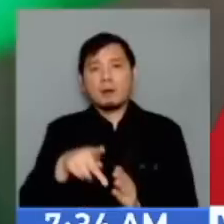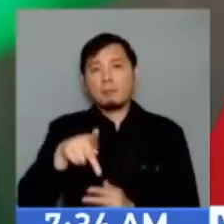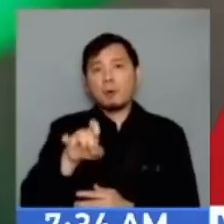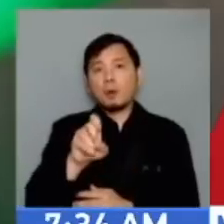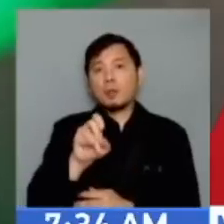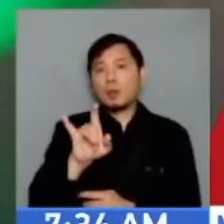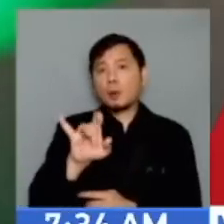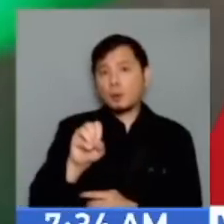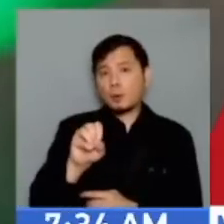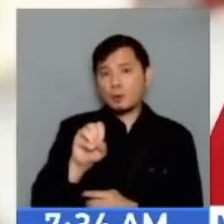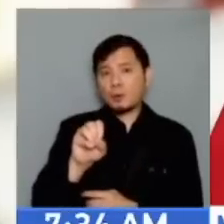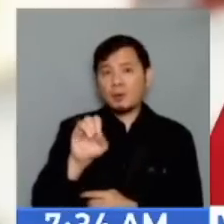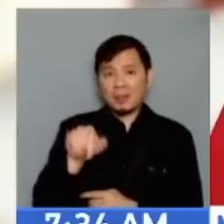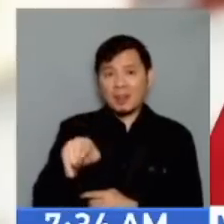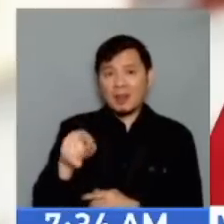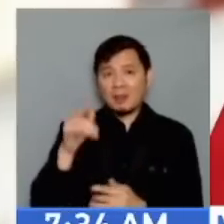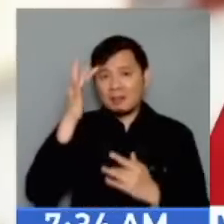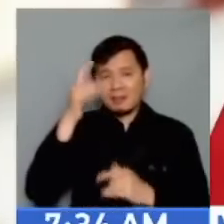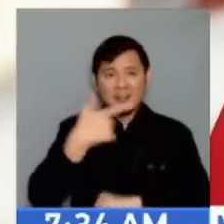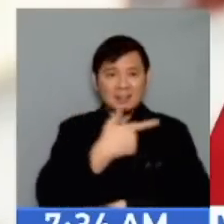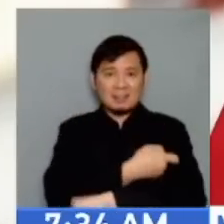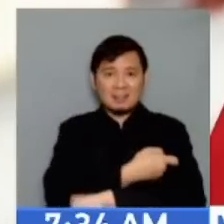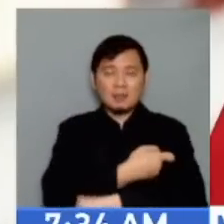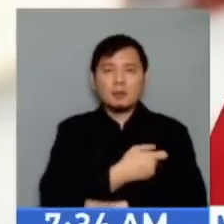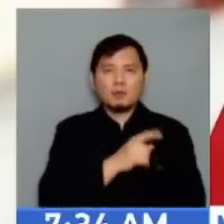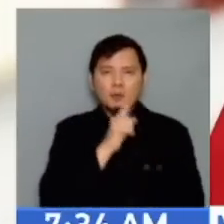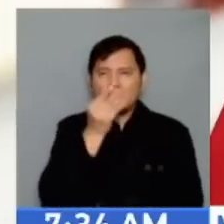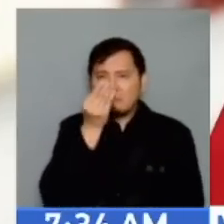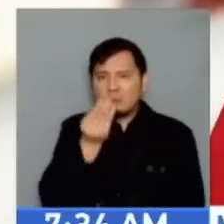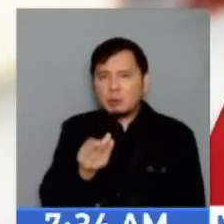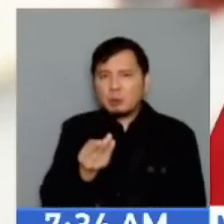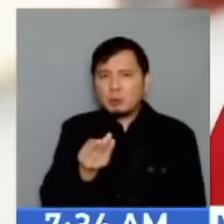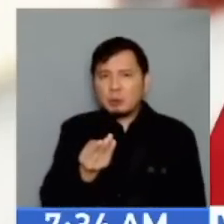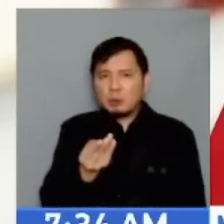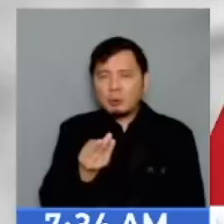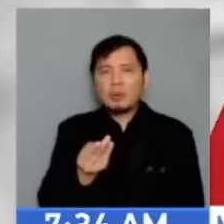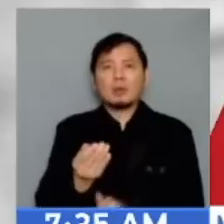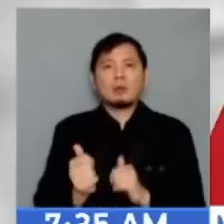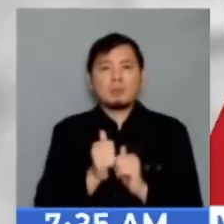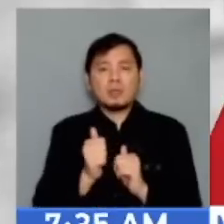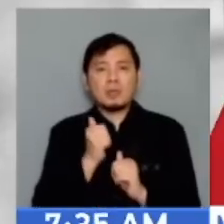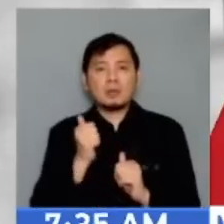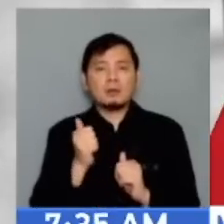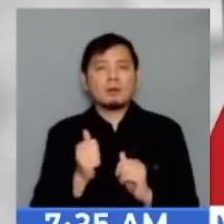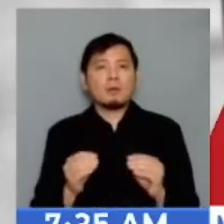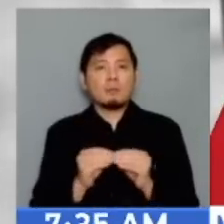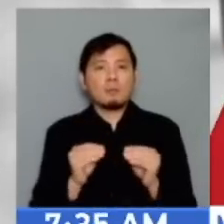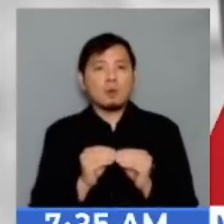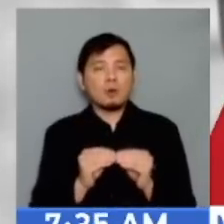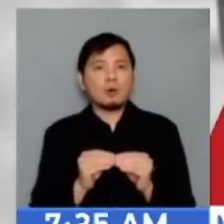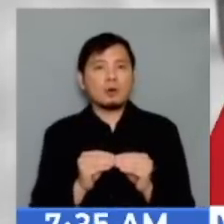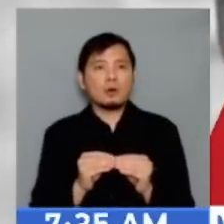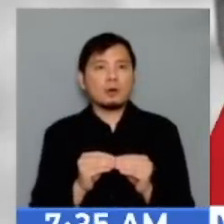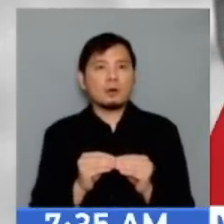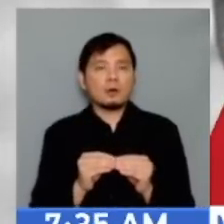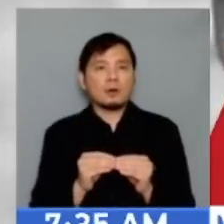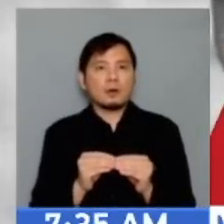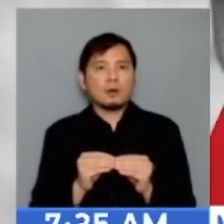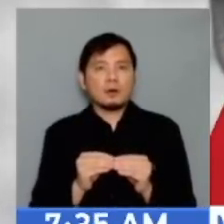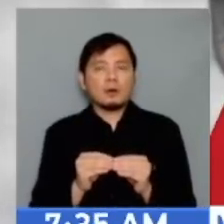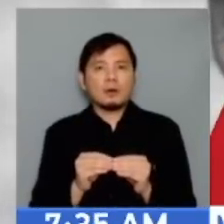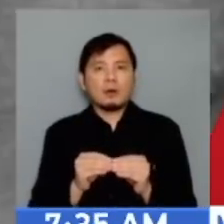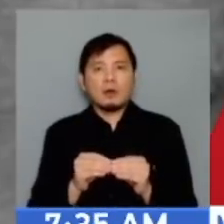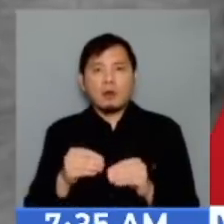ginagamit natin. Sa konti ng cases ng polio, mas marami pa yung nagiging cases ng polio galing dun sa vaccine. Dahil